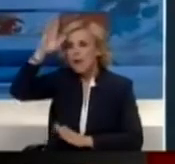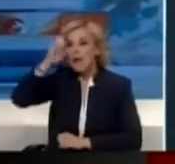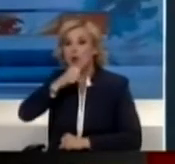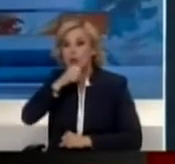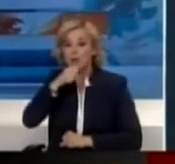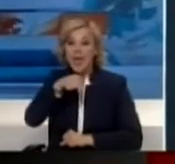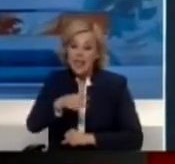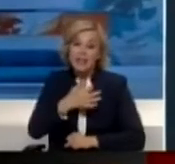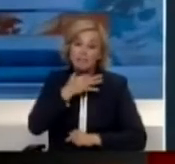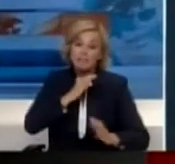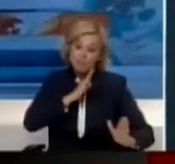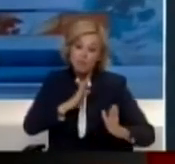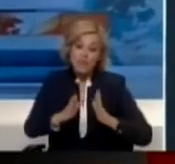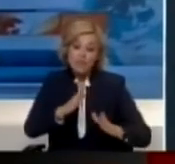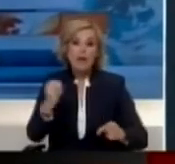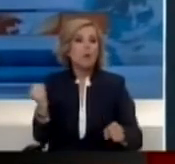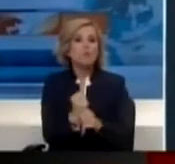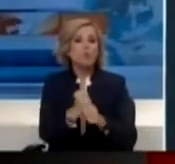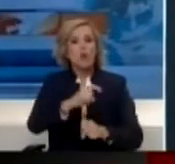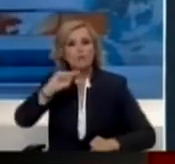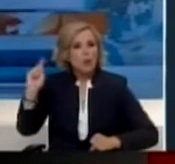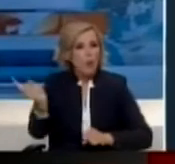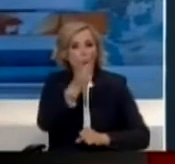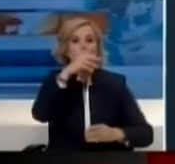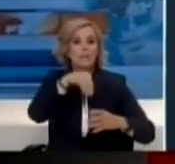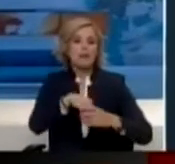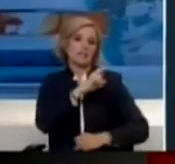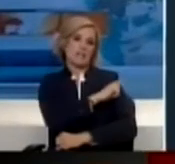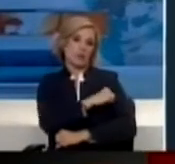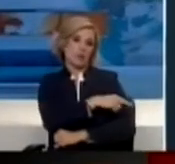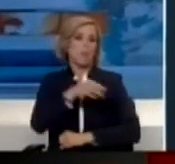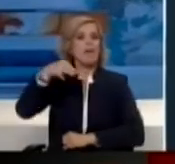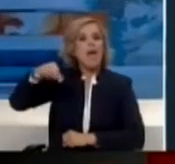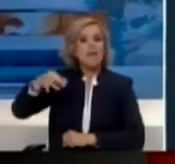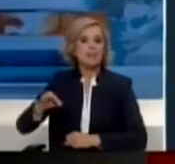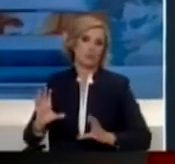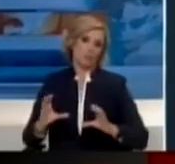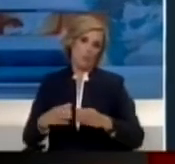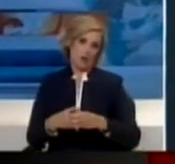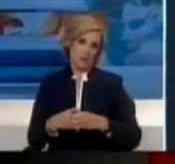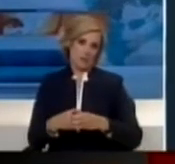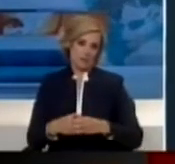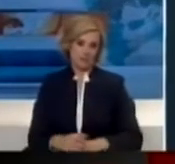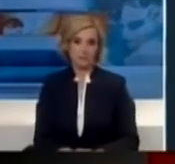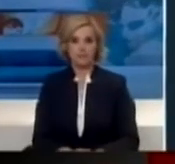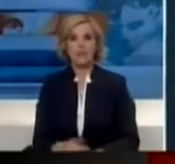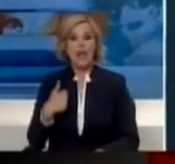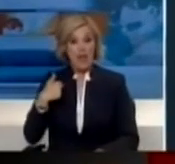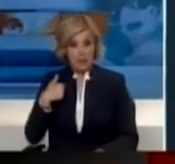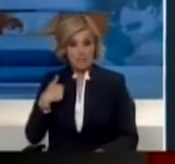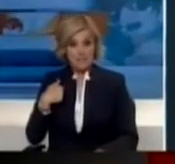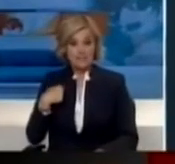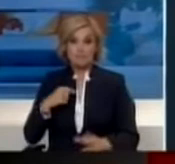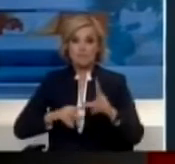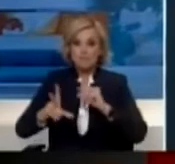προστατευτούν οι ασθενείς, οι επαγγελματίες υγείας, οι ευπαθείς και οι ευάλωτες ομάδες. Ένας τελευταίος λόγος για τον οποίο συνεχίζουμε